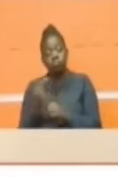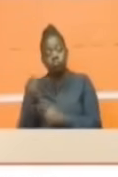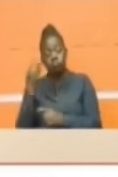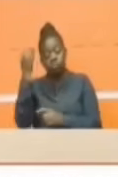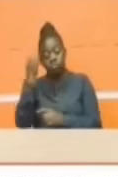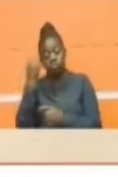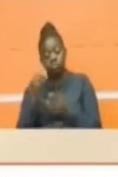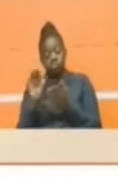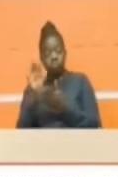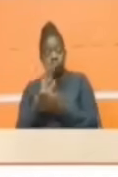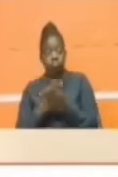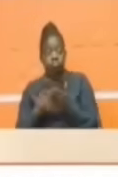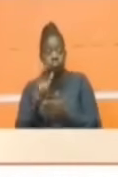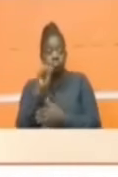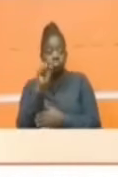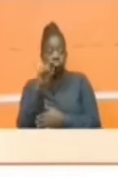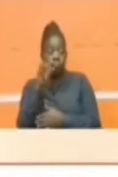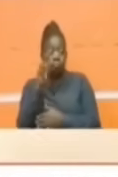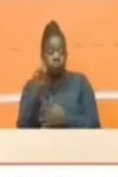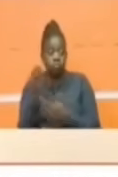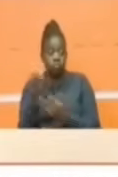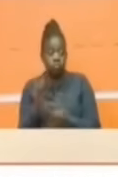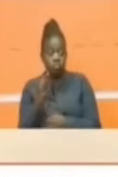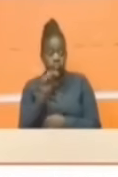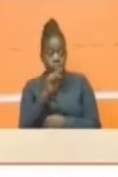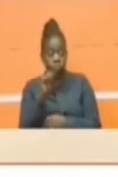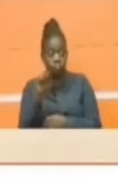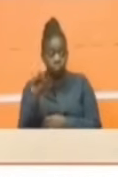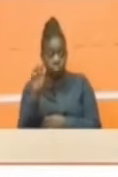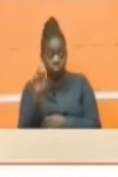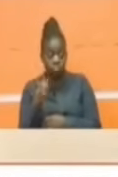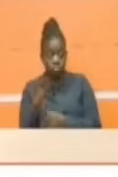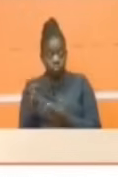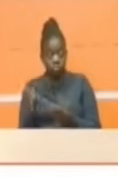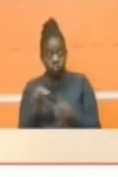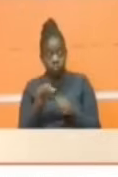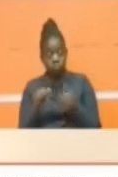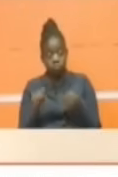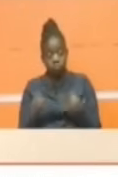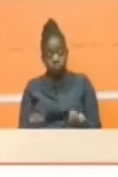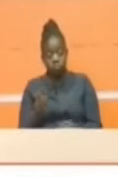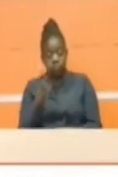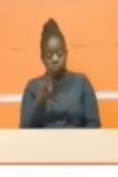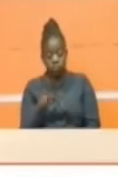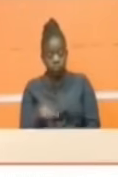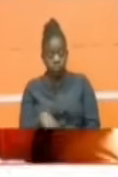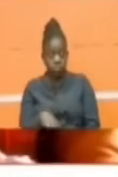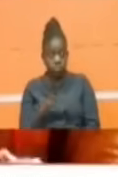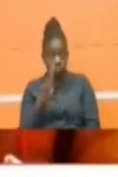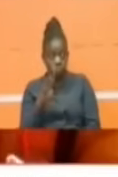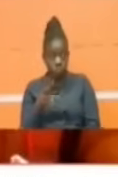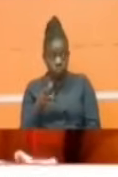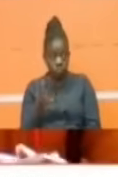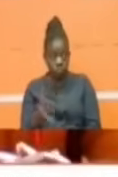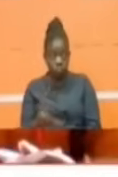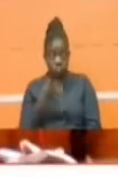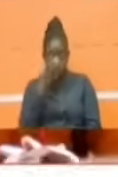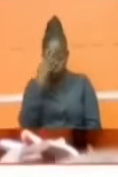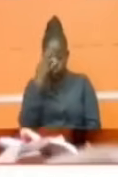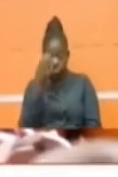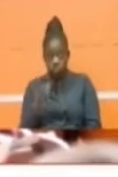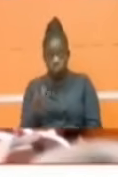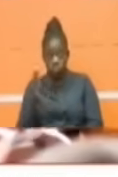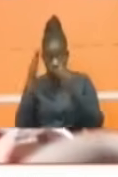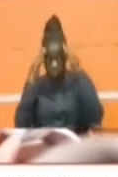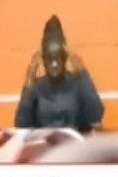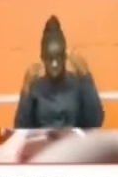asimbiddwa mu maaso g'omulamuzi Adam Byarugaba wa kkooti ya Natetero Bagemengo ku misango egy'okulabula omukulu w'essomero eryo. Kitegeerekese ng'omusomesa